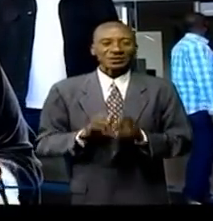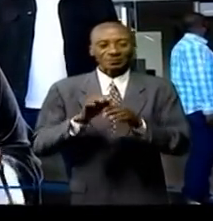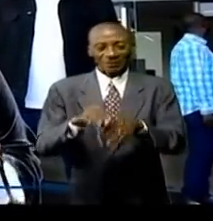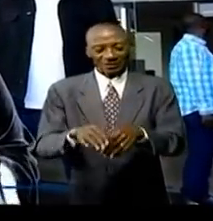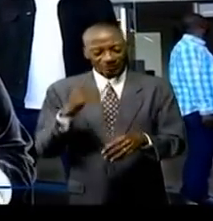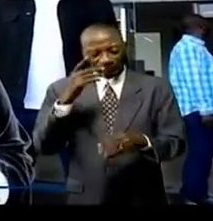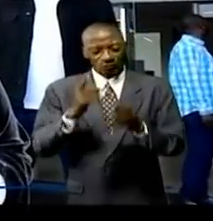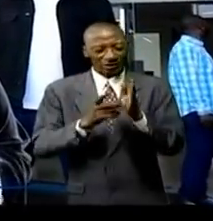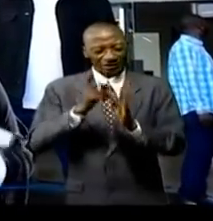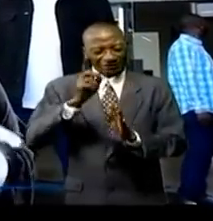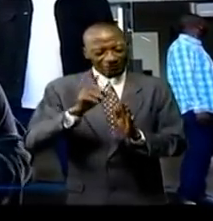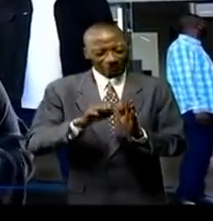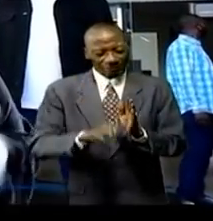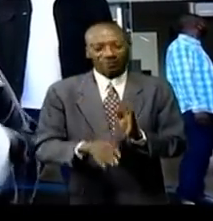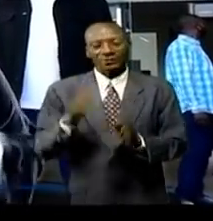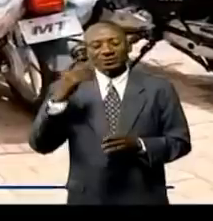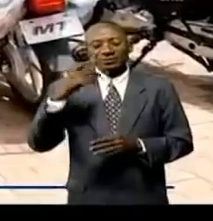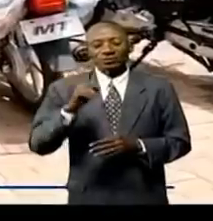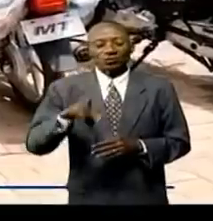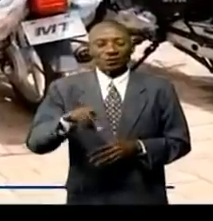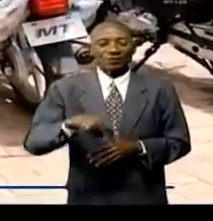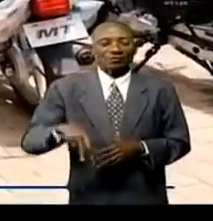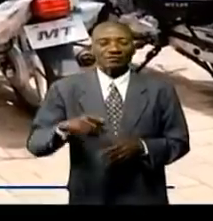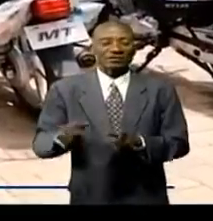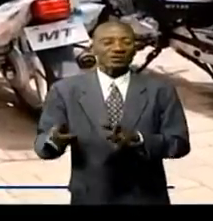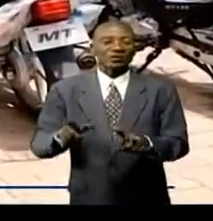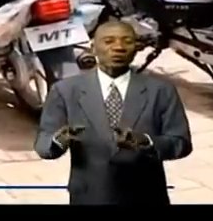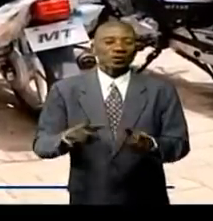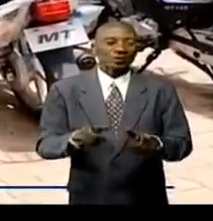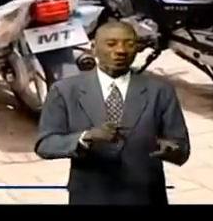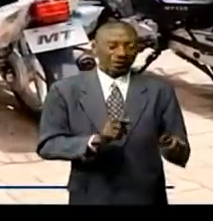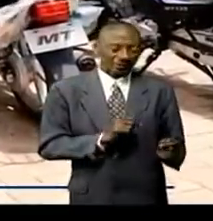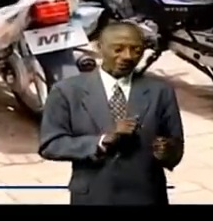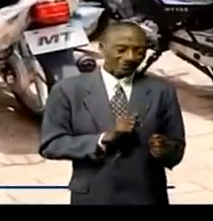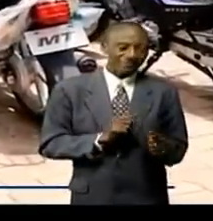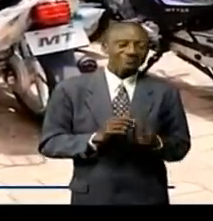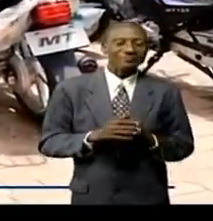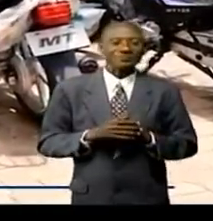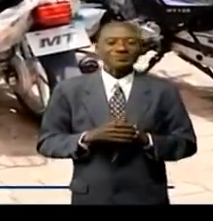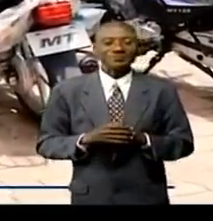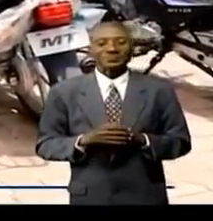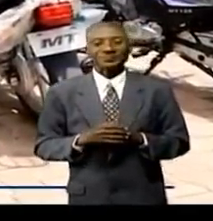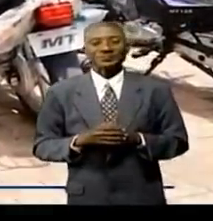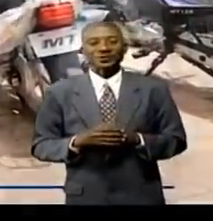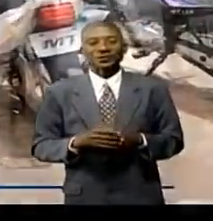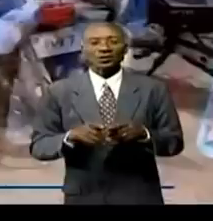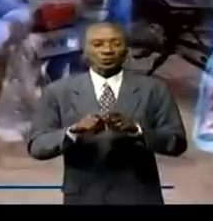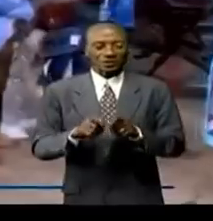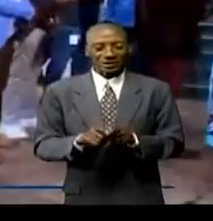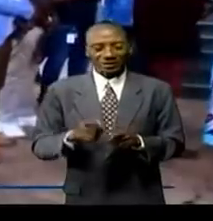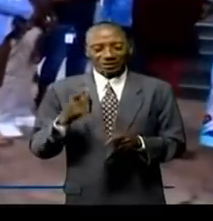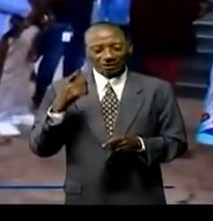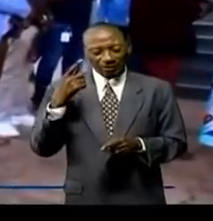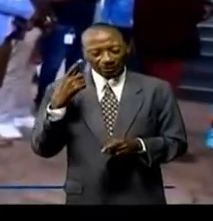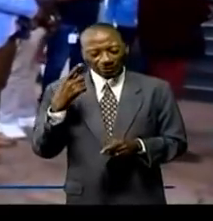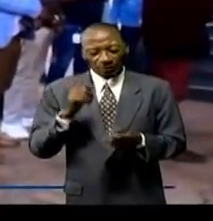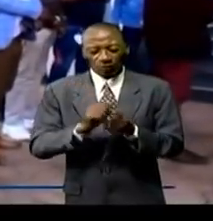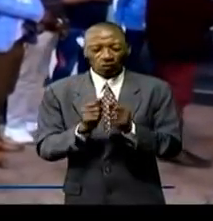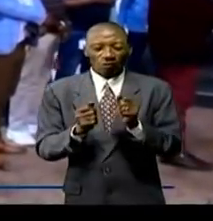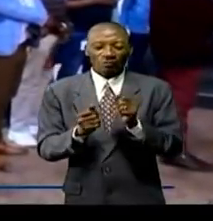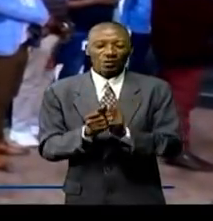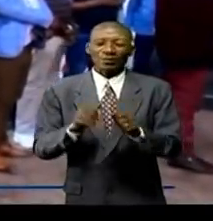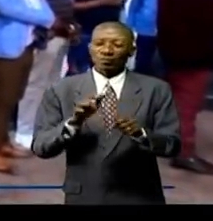territoire national et surtout mettre fin à toutes les mauvaises pratiques à la base de beaucoup de conflits fonciers. Les membres de deux